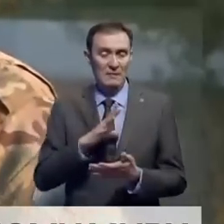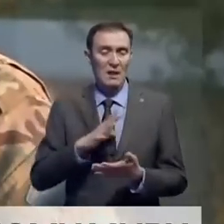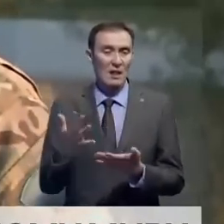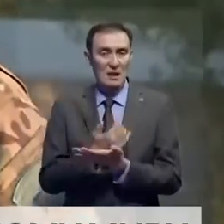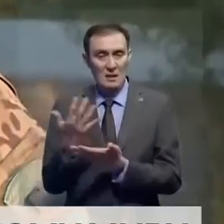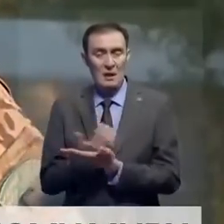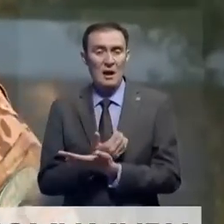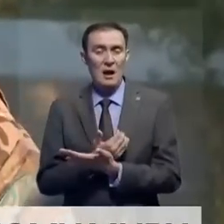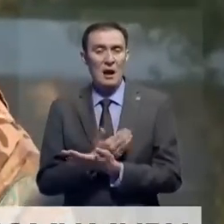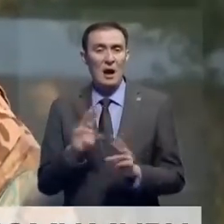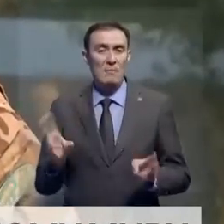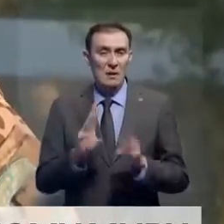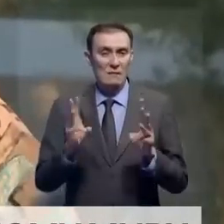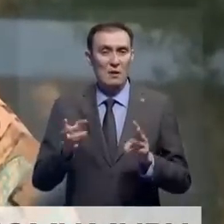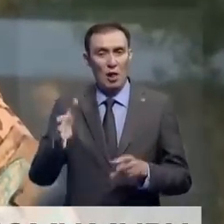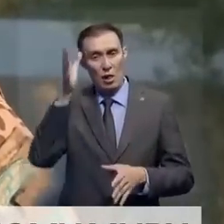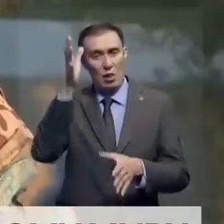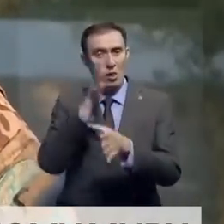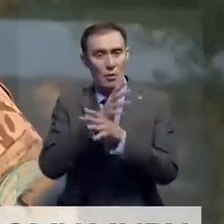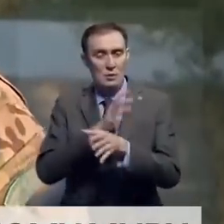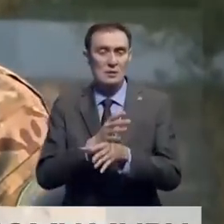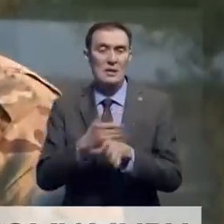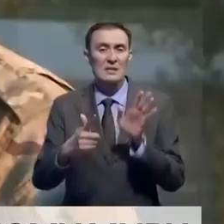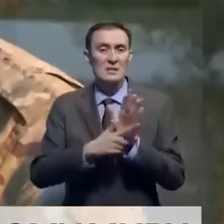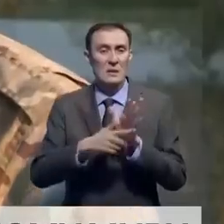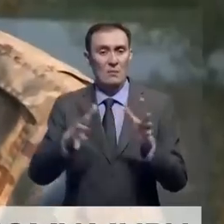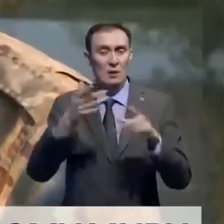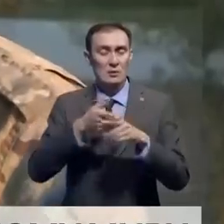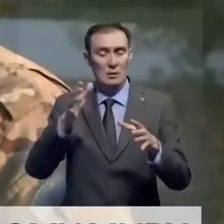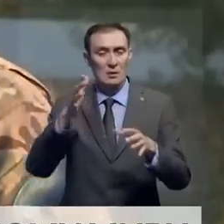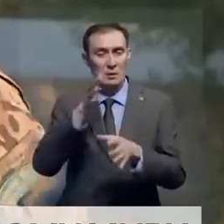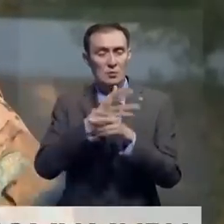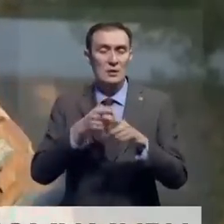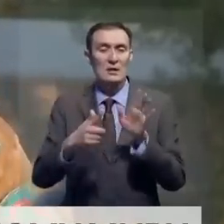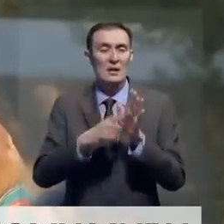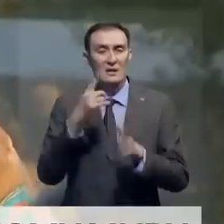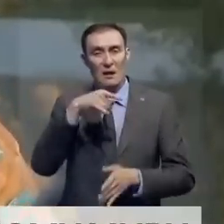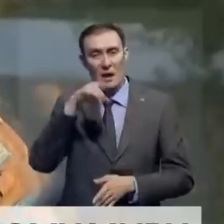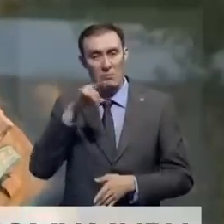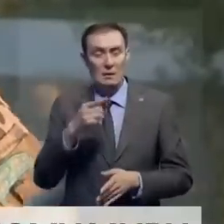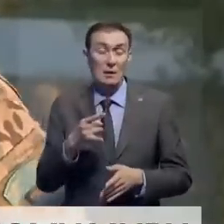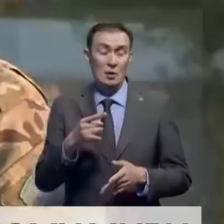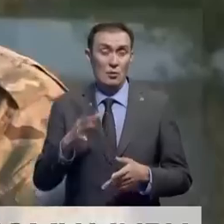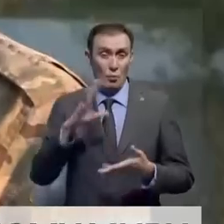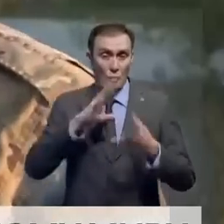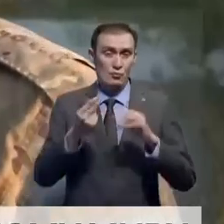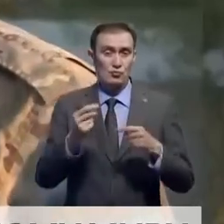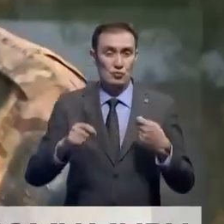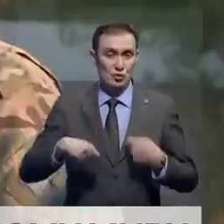обгоревшие злость семь косулина ущерб будет